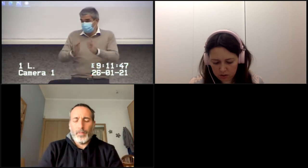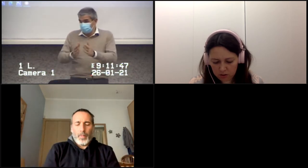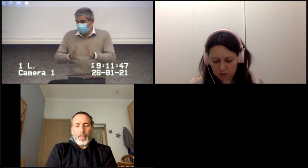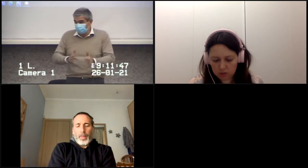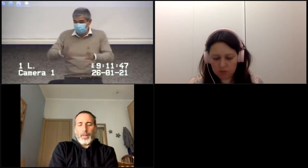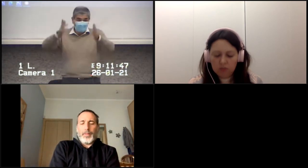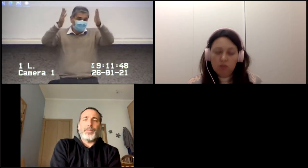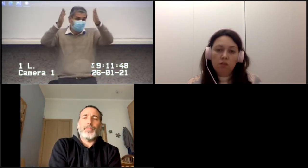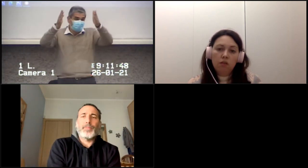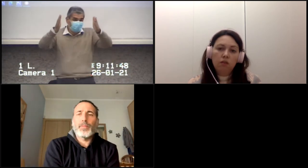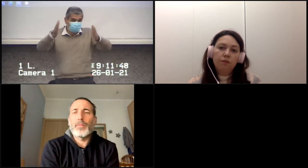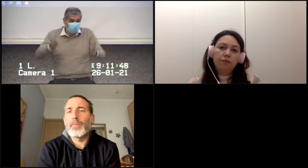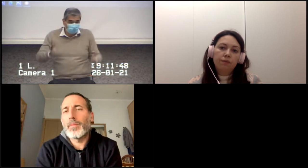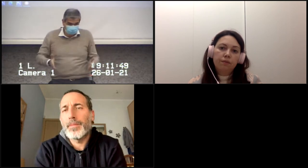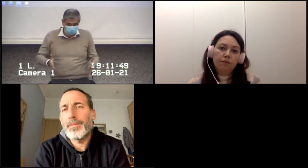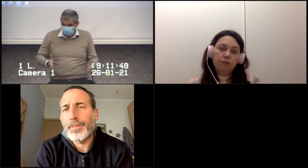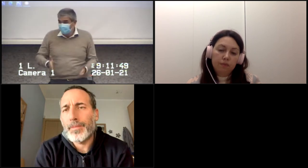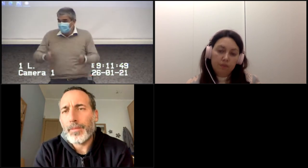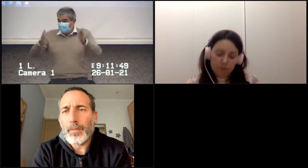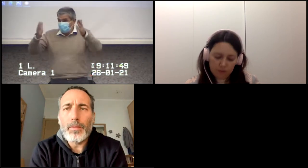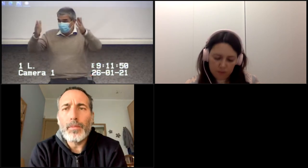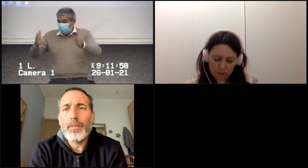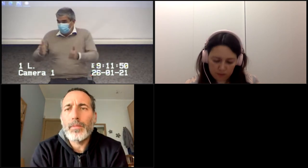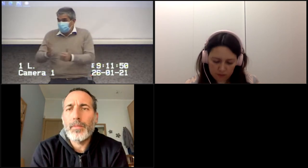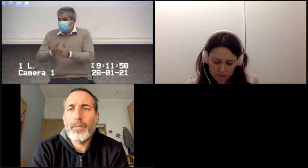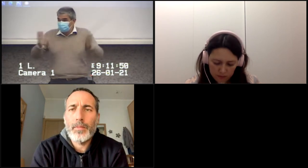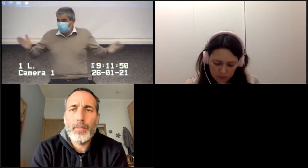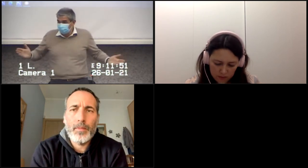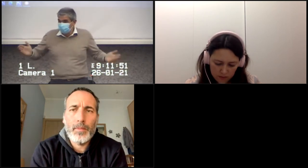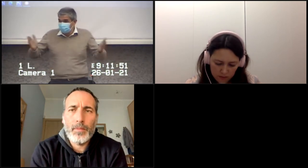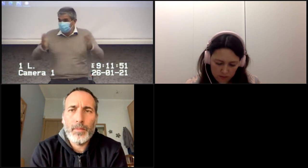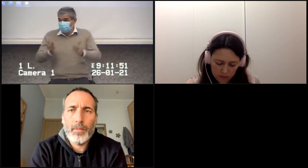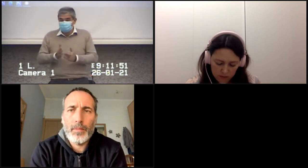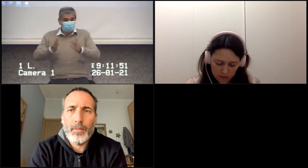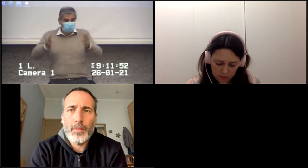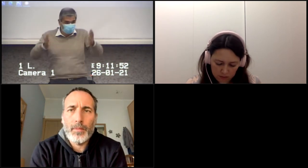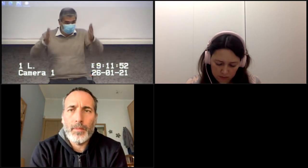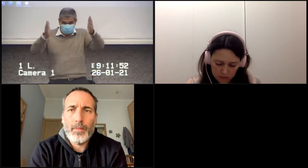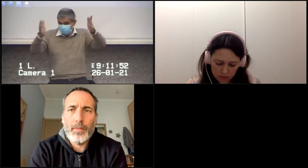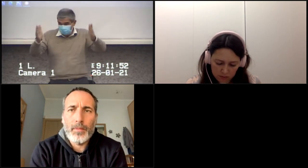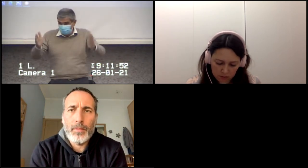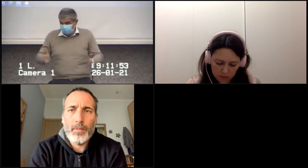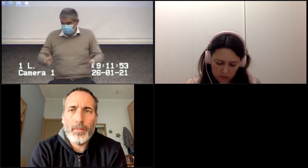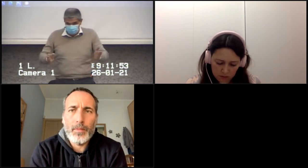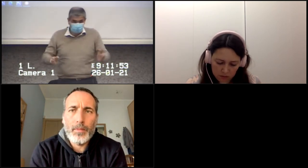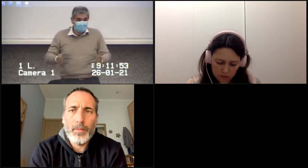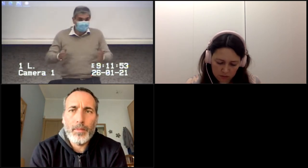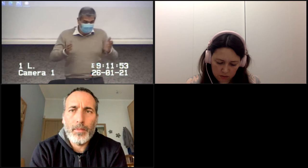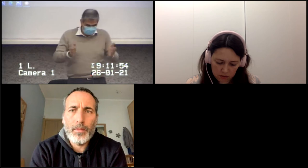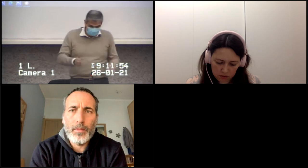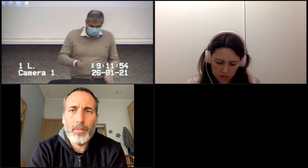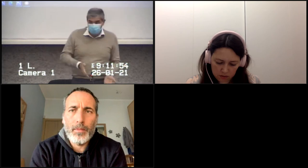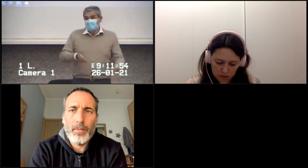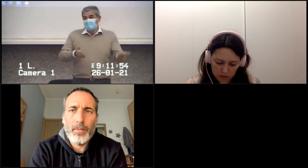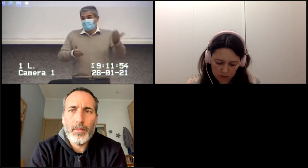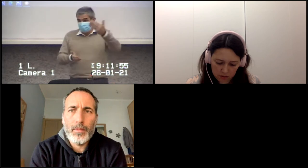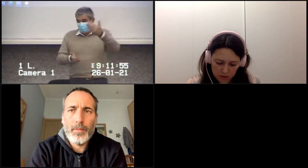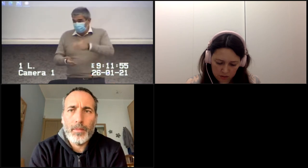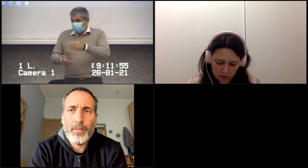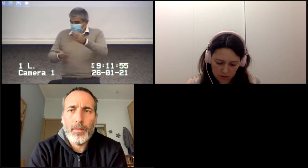della legge 12, che è la legge quadro che governa tutta l'edilizia e tutta l'urbanistica della Regione